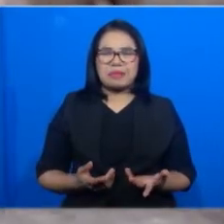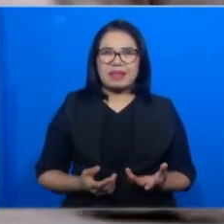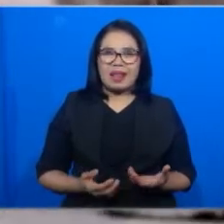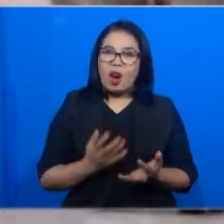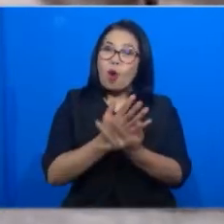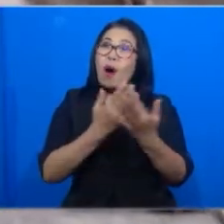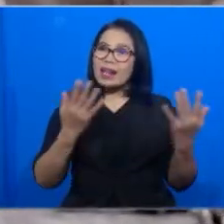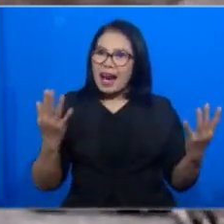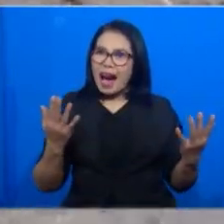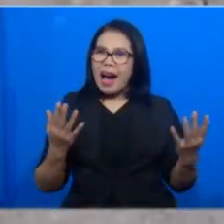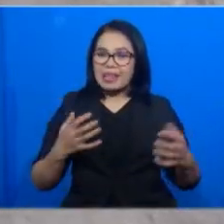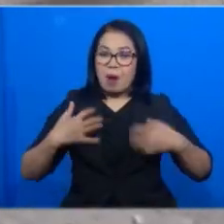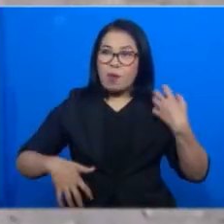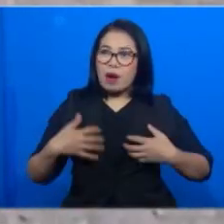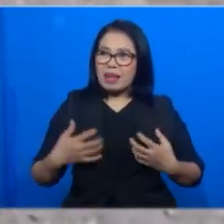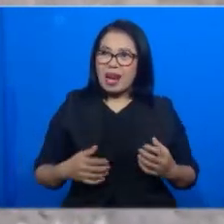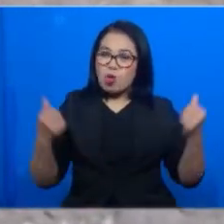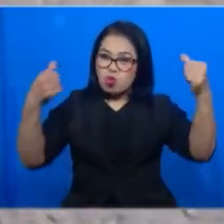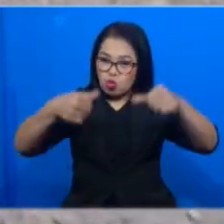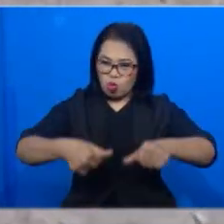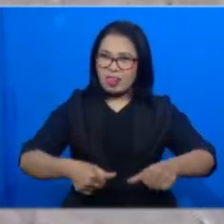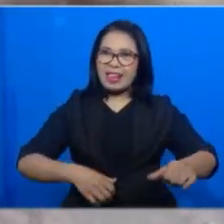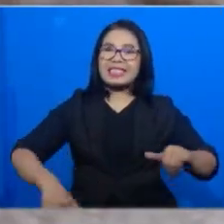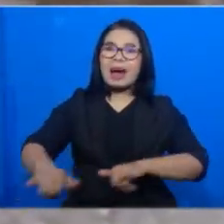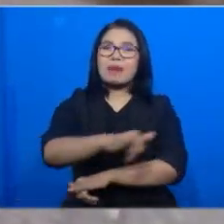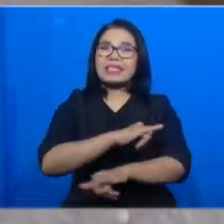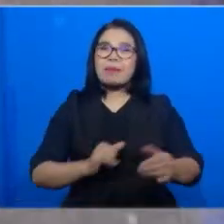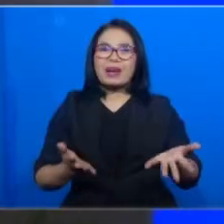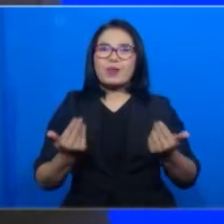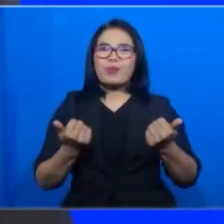makhluk lain.